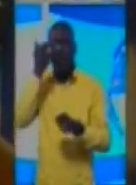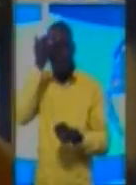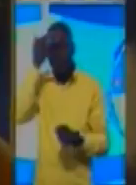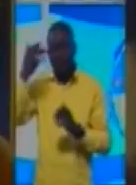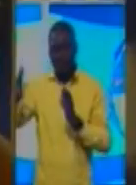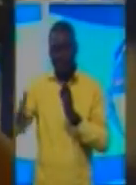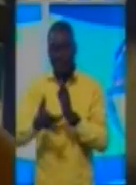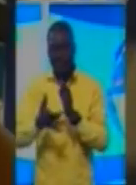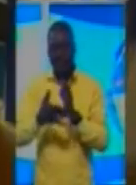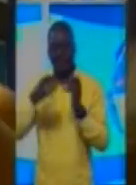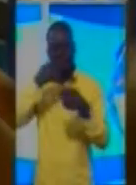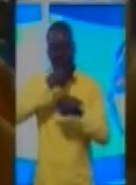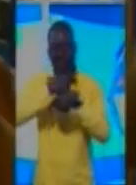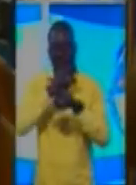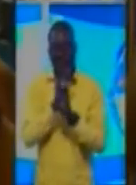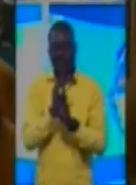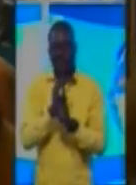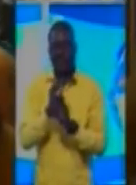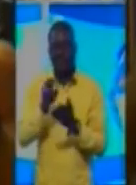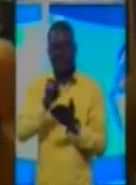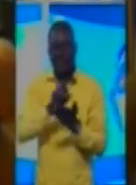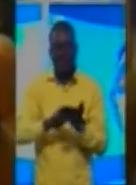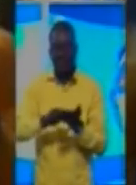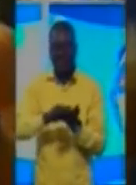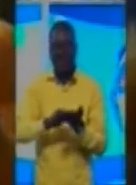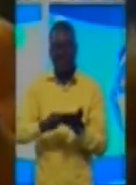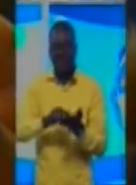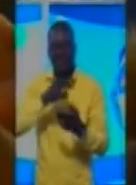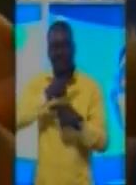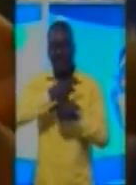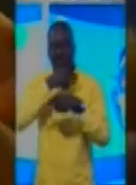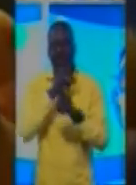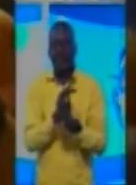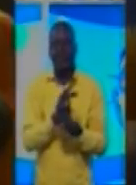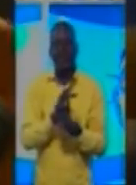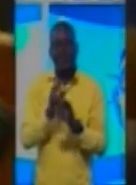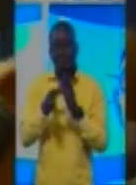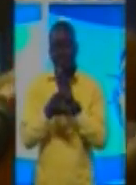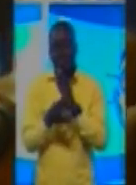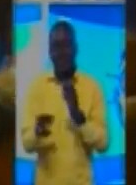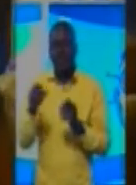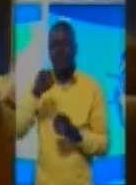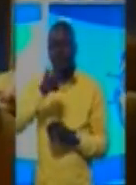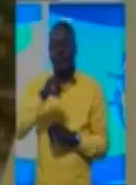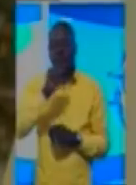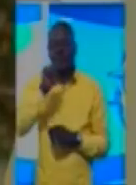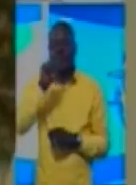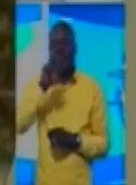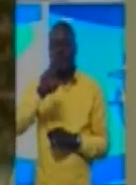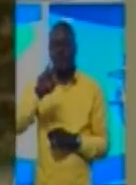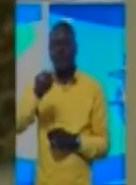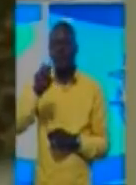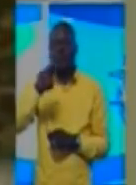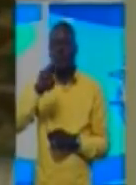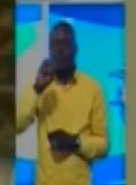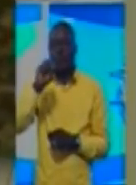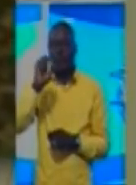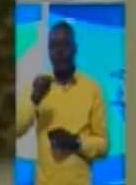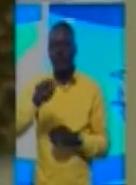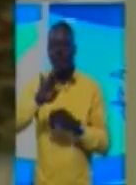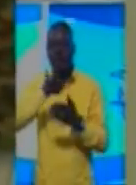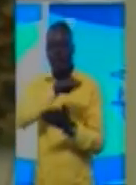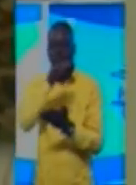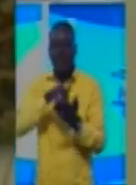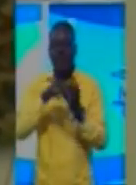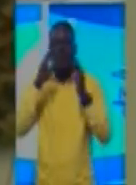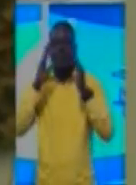techniques de production du savon et puis produire le savon à base d'huile de jatropha parce que nous visons à la promotion d'huile de jatropha en milieu rural. La